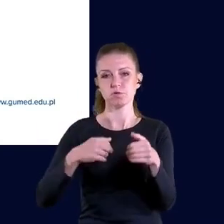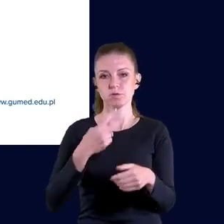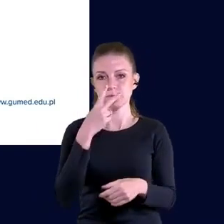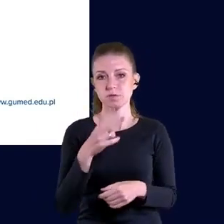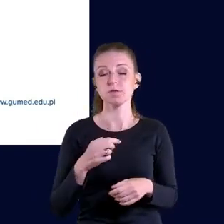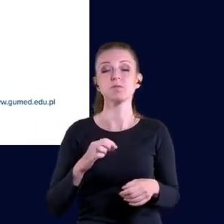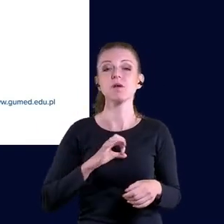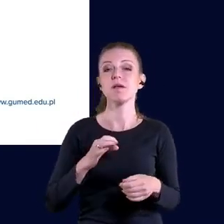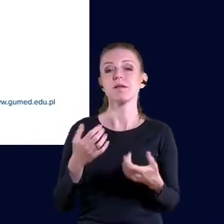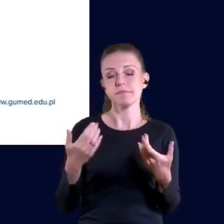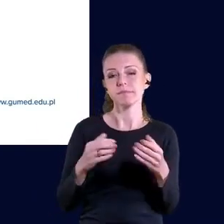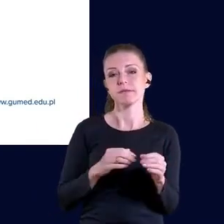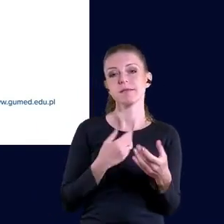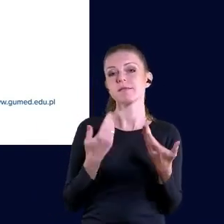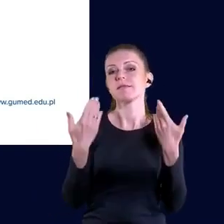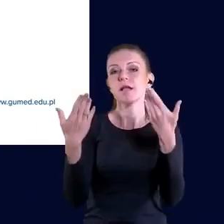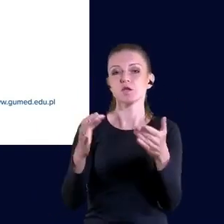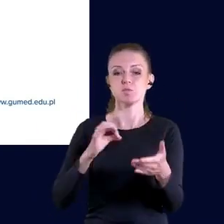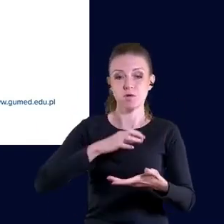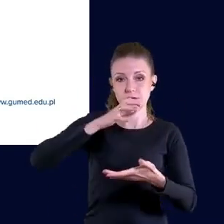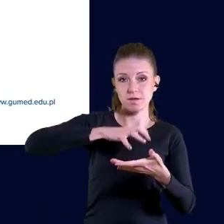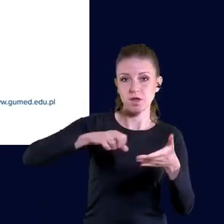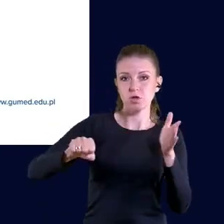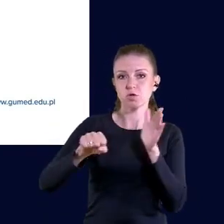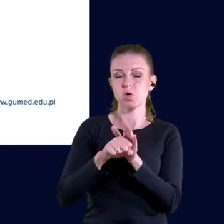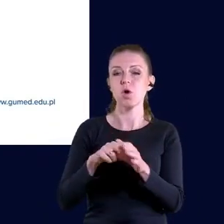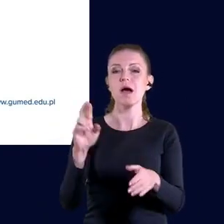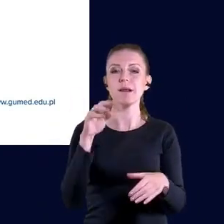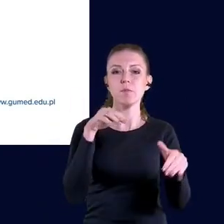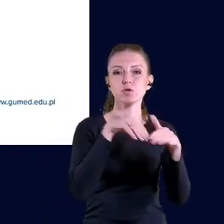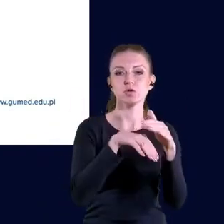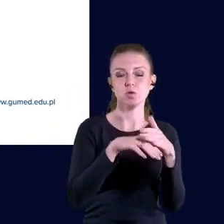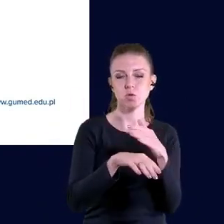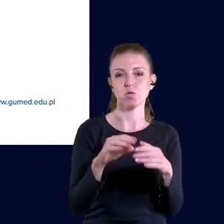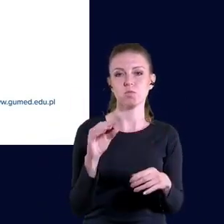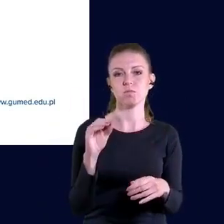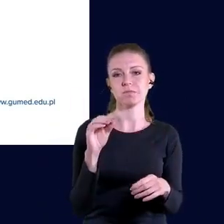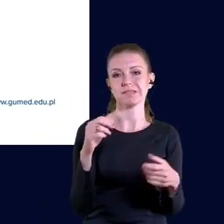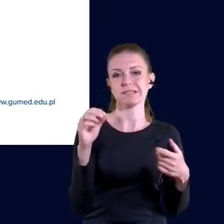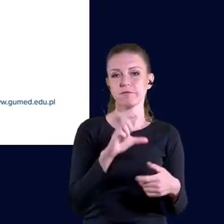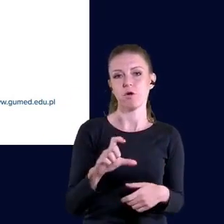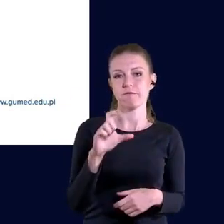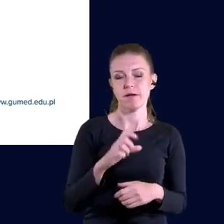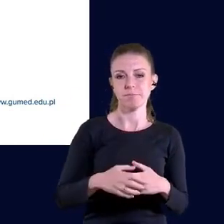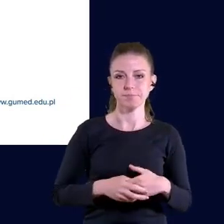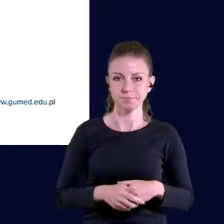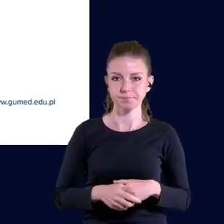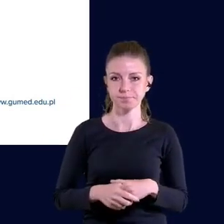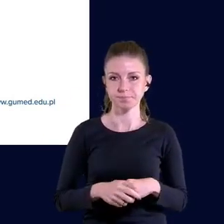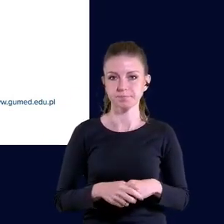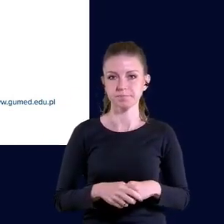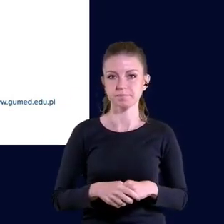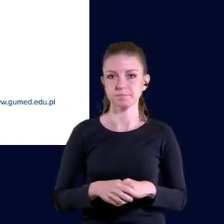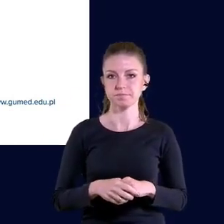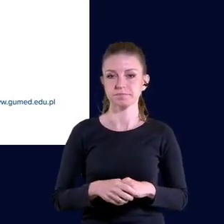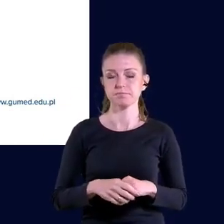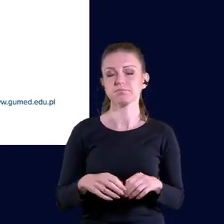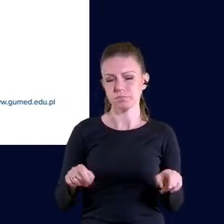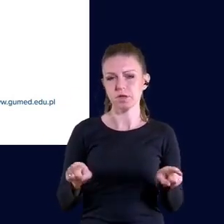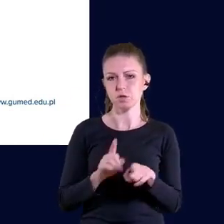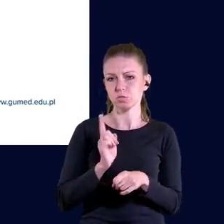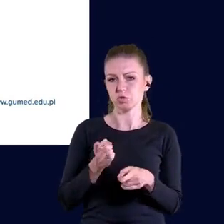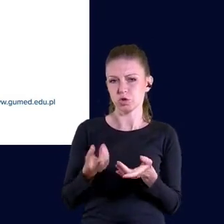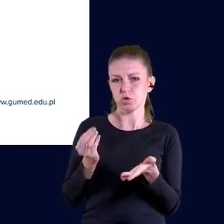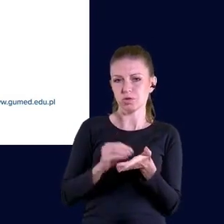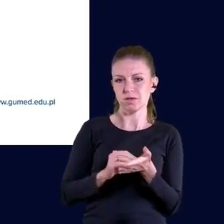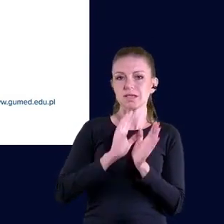elektronicznych postaci w repozytorium lokalnymi publicznych udostępnienie pozytonium peemu oczywiście wraz z udzieleniem licencji